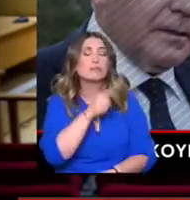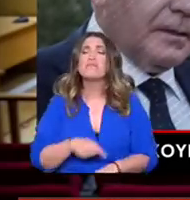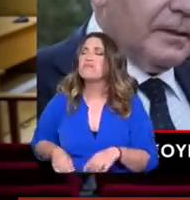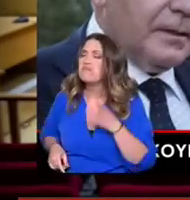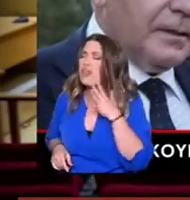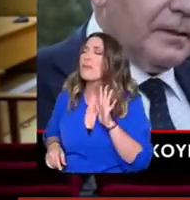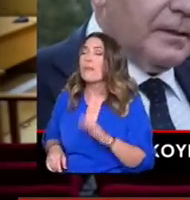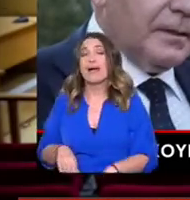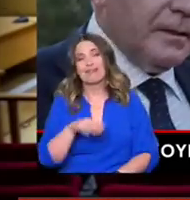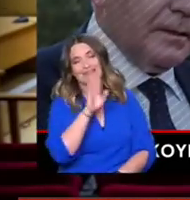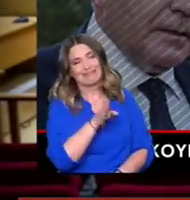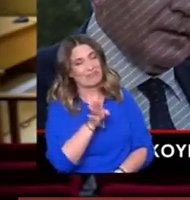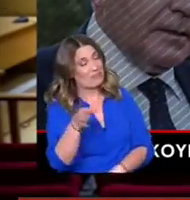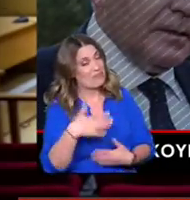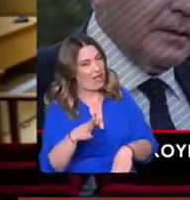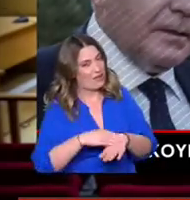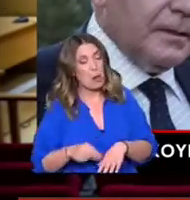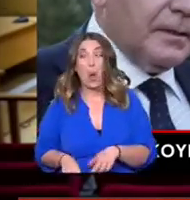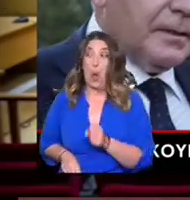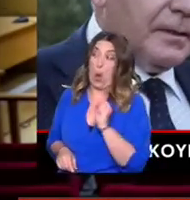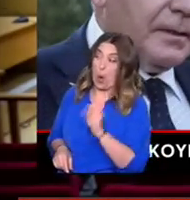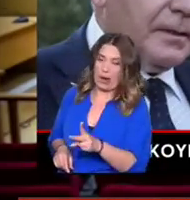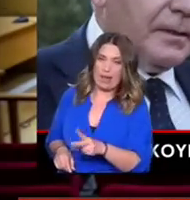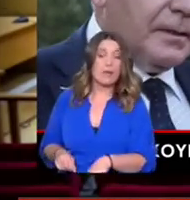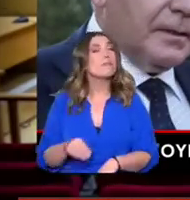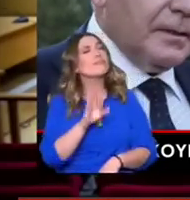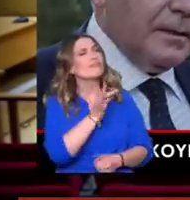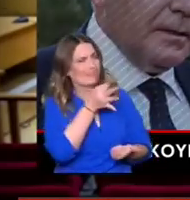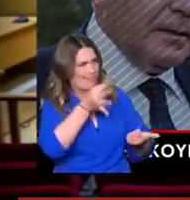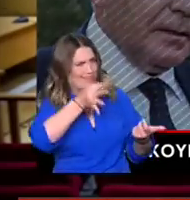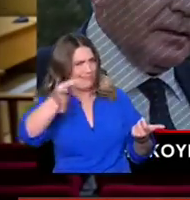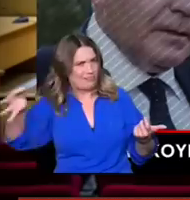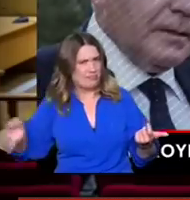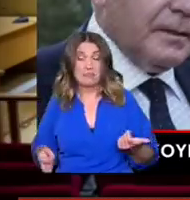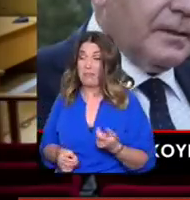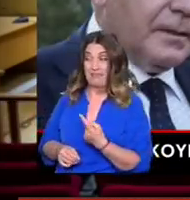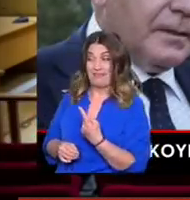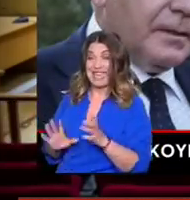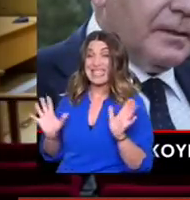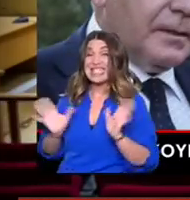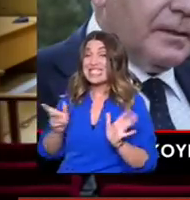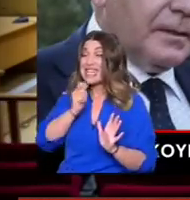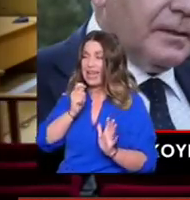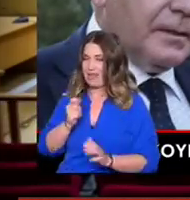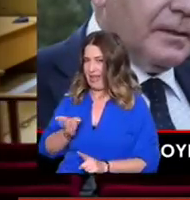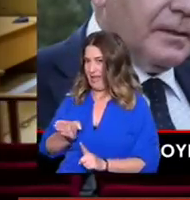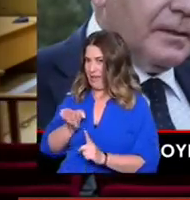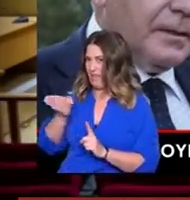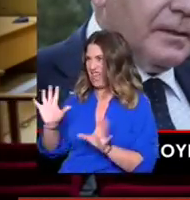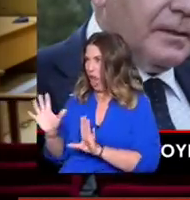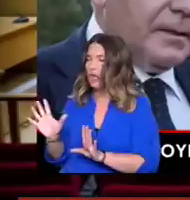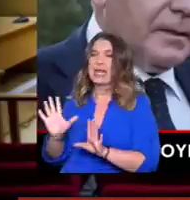θυμάμαι. Στον κύριο Ευαγγελάτο. Μάλιστα. Έχετε δώσει πολλές για αυτό το θέμα? 2. Σε μία από αυτές, τον Ευαγγελάτο, λοιπόν,